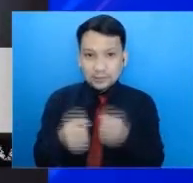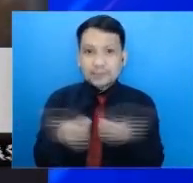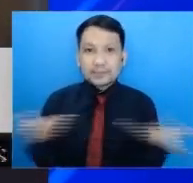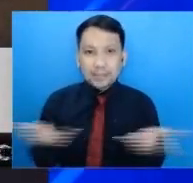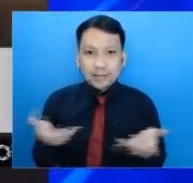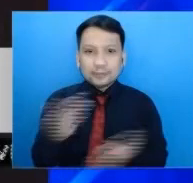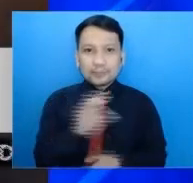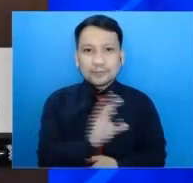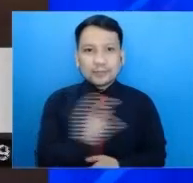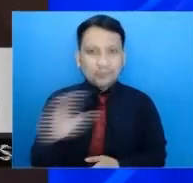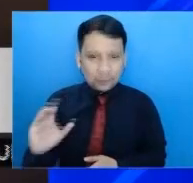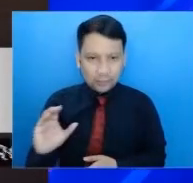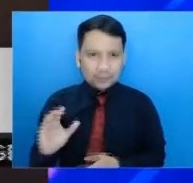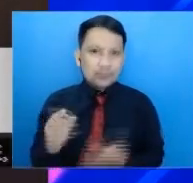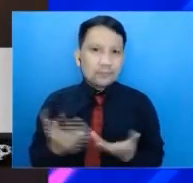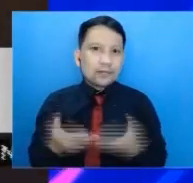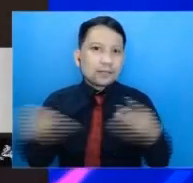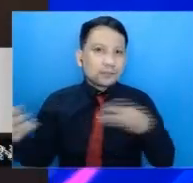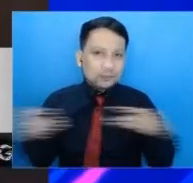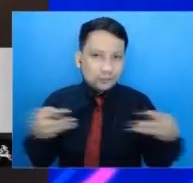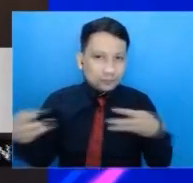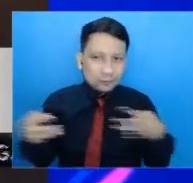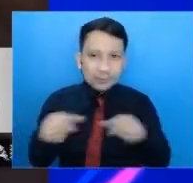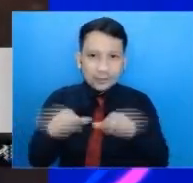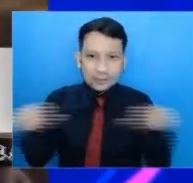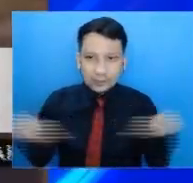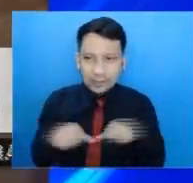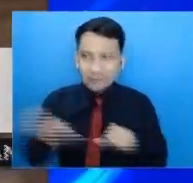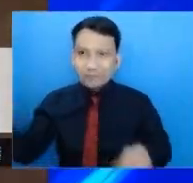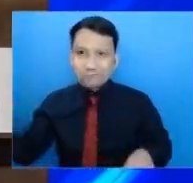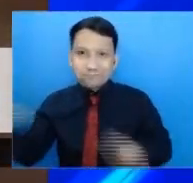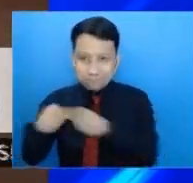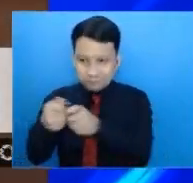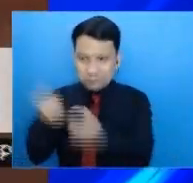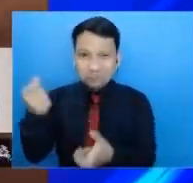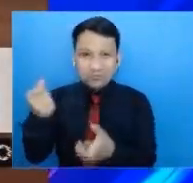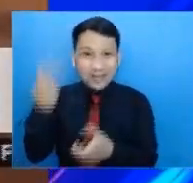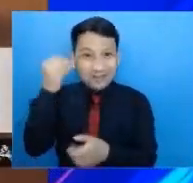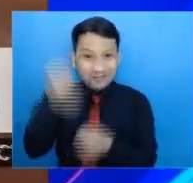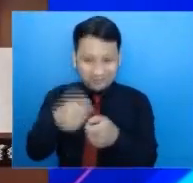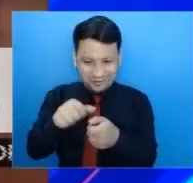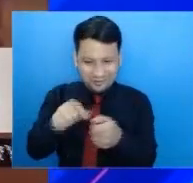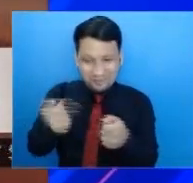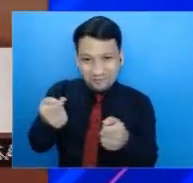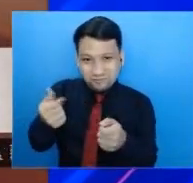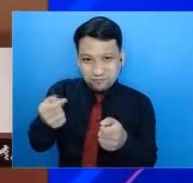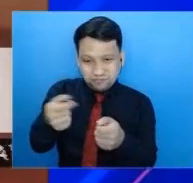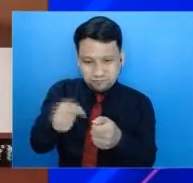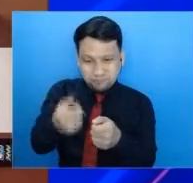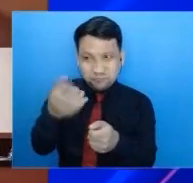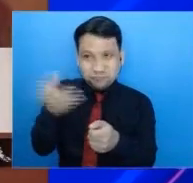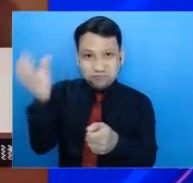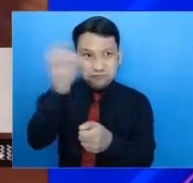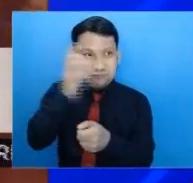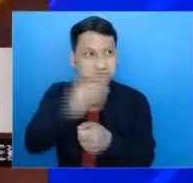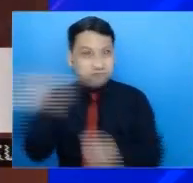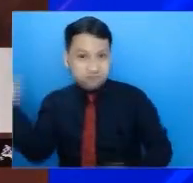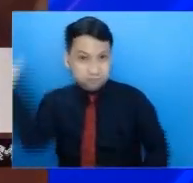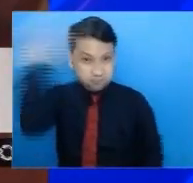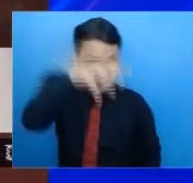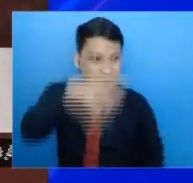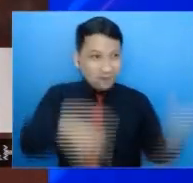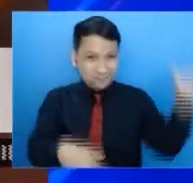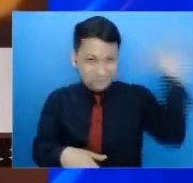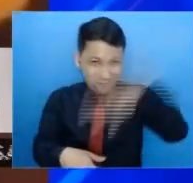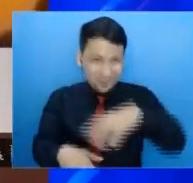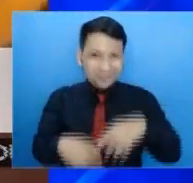mga nagliliparan at nagliliyab na Molotov bomb. Ang mga residente sa paligid, walang nagawa kundi magtago sa takot na madamay sa